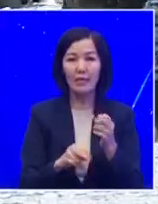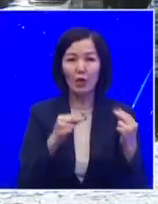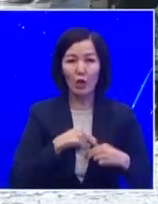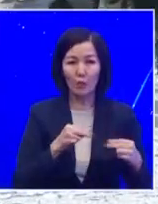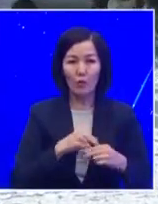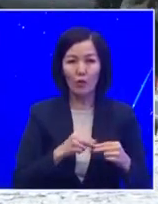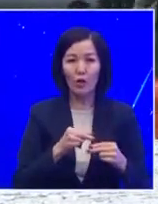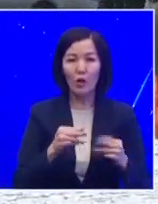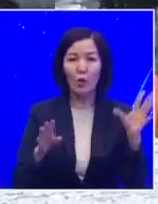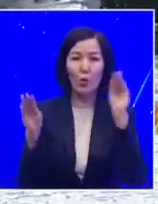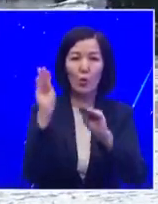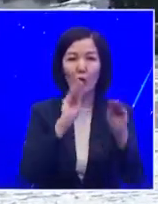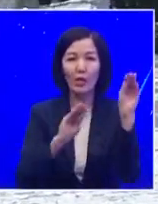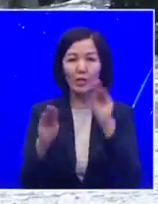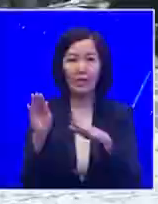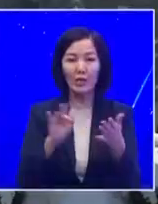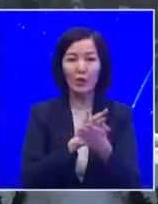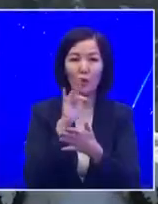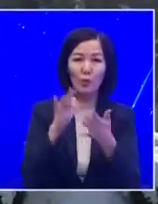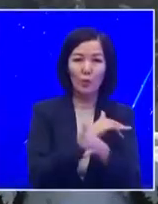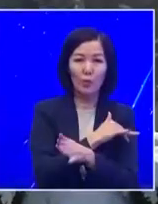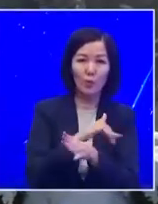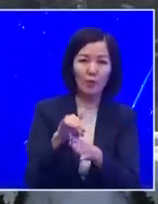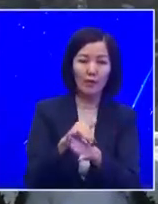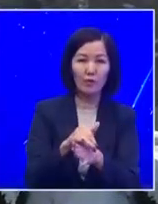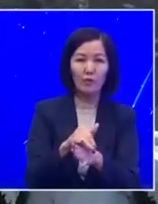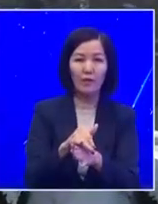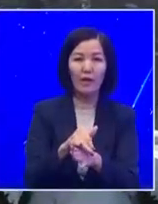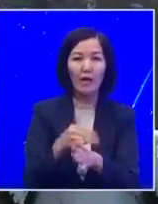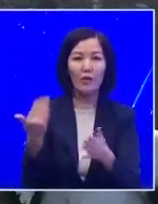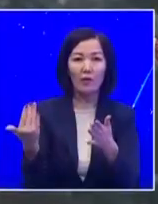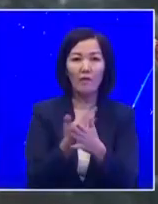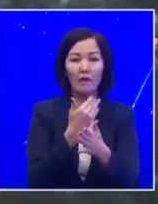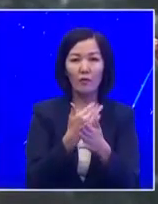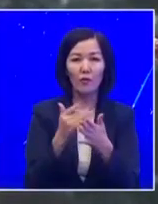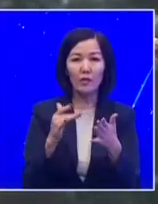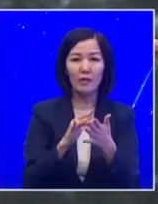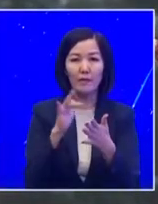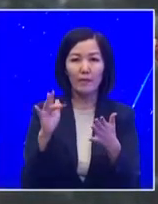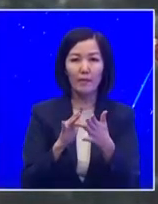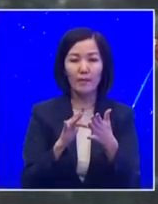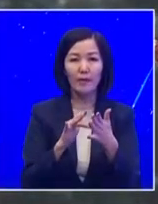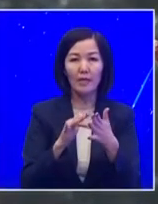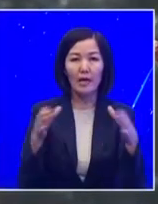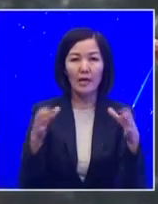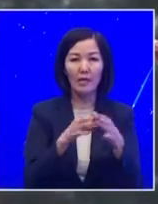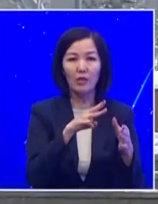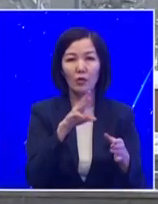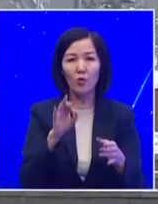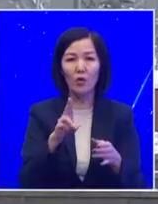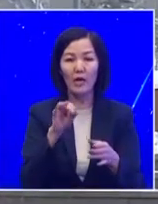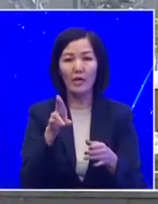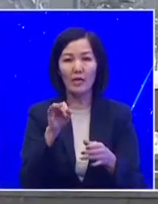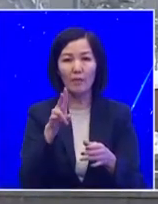Впереди украшения других улиц областного центра. Новогодним оформлением города занимается подрядная организация ТО «Карда